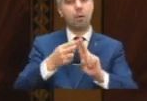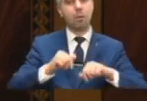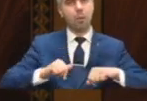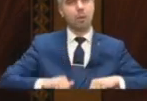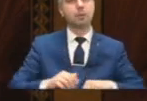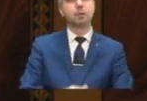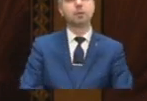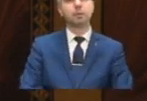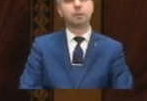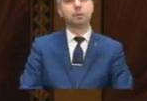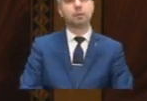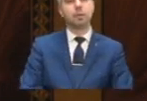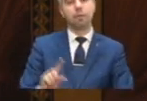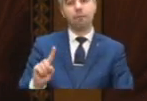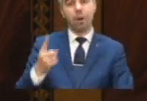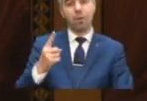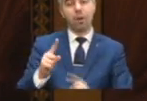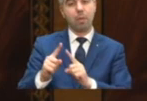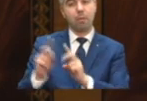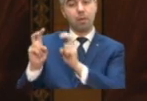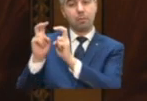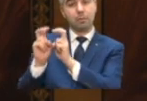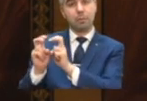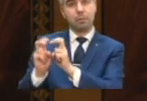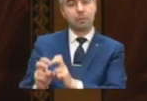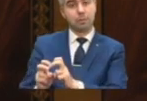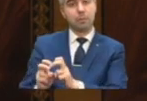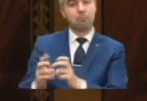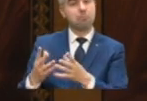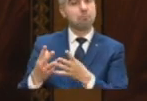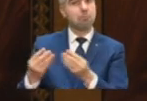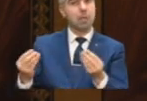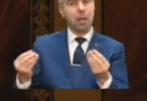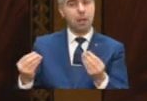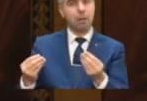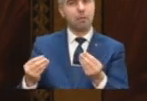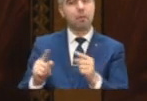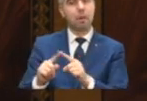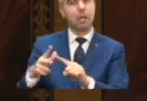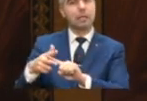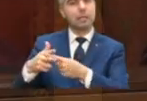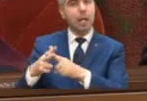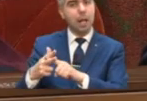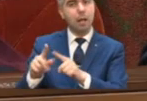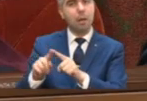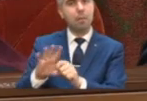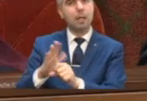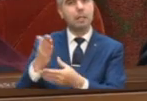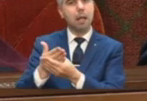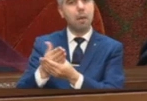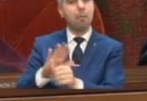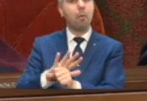الوزير، نشير أولا إلى الخسائر الكبيرة التي عرفها القطاع الصناعي بسبب جائحة كورونا،